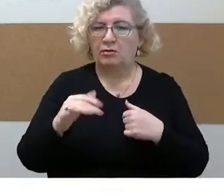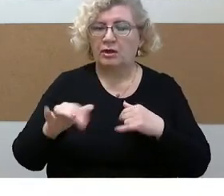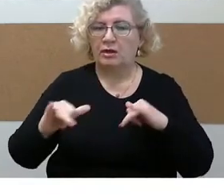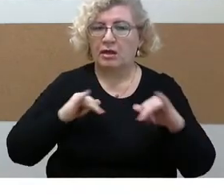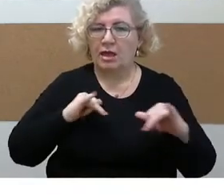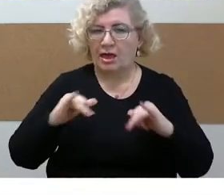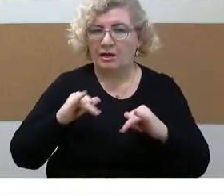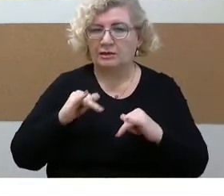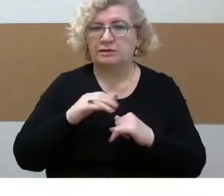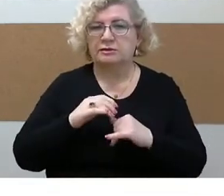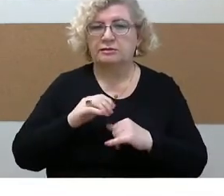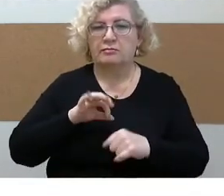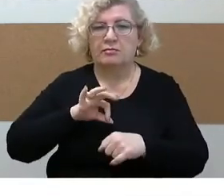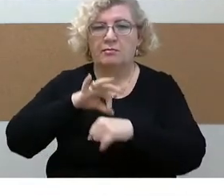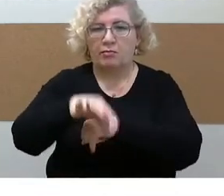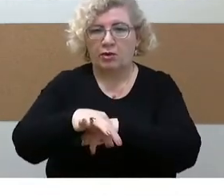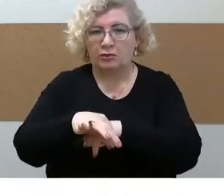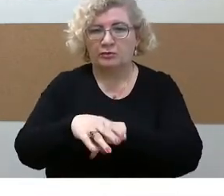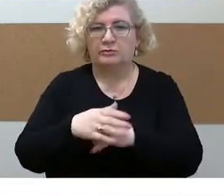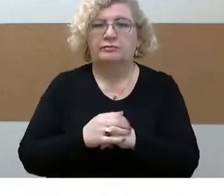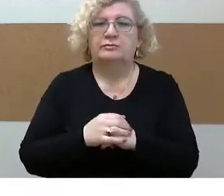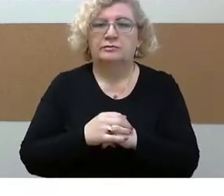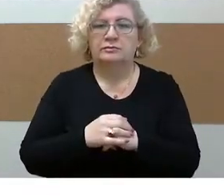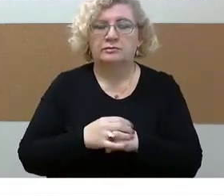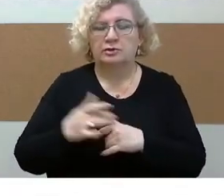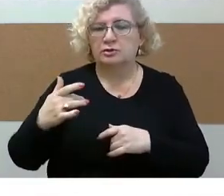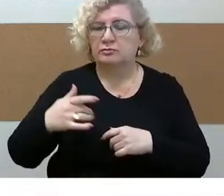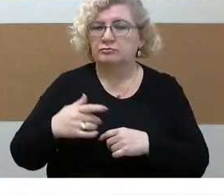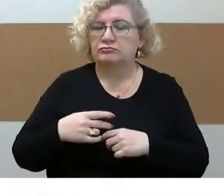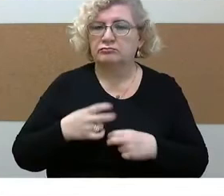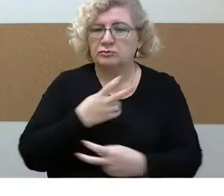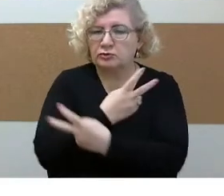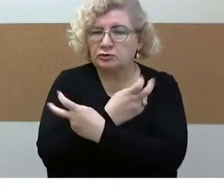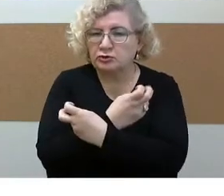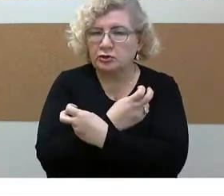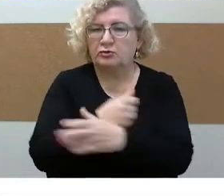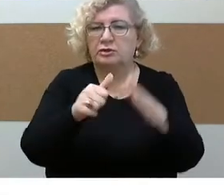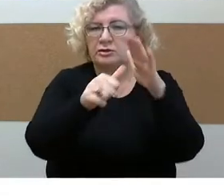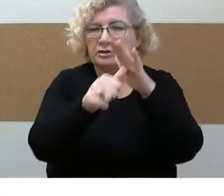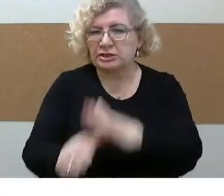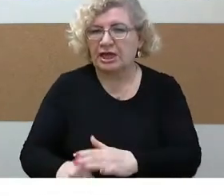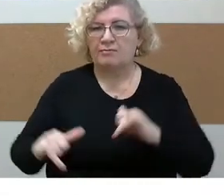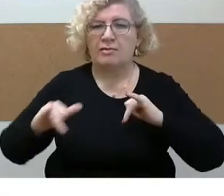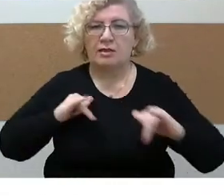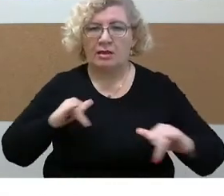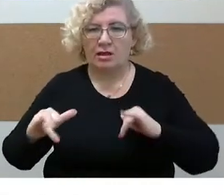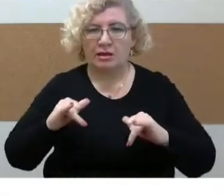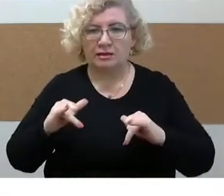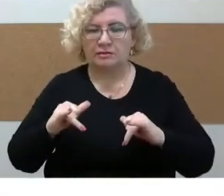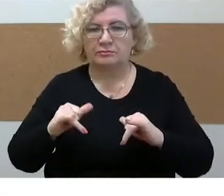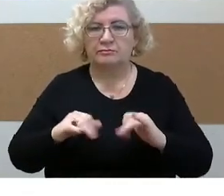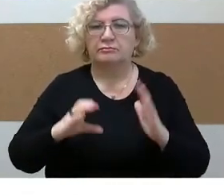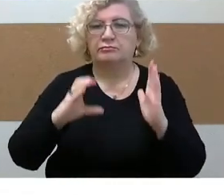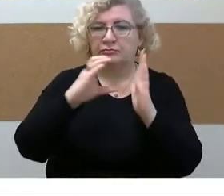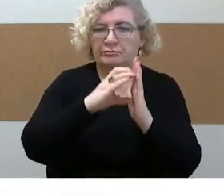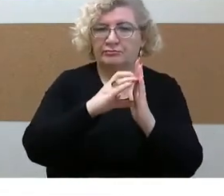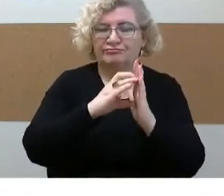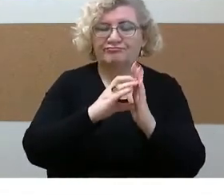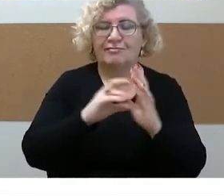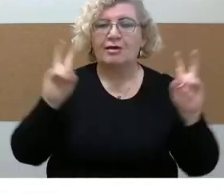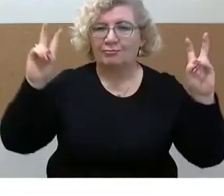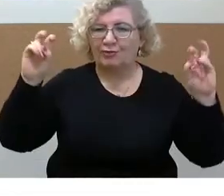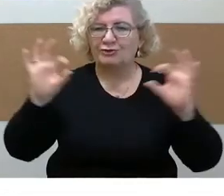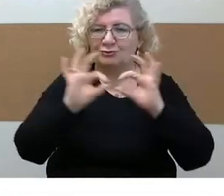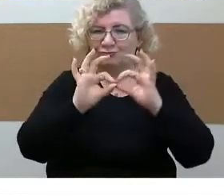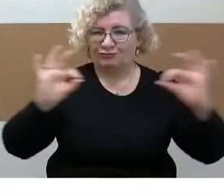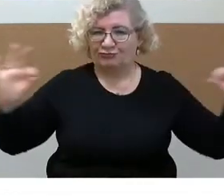tautų konvencijos prieš kankinimą ir kitokį žiaurų, nežmonišką, žeminantį elgesį ir baudimą fakultatyvųjų protokolų, toks ilgas pavadinimas.